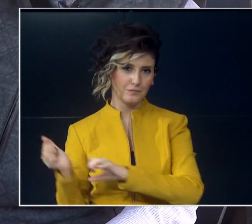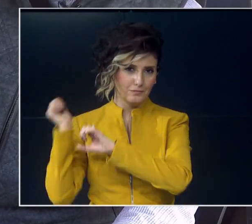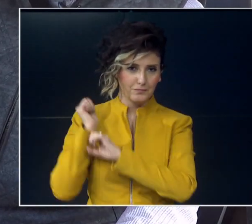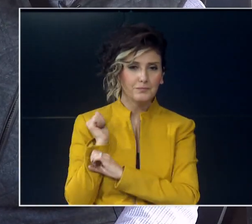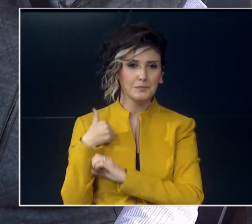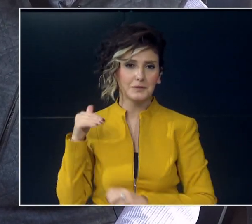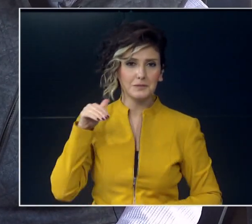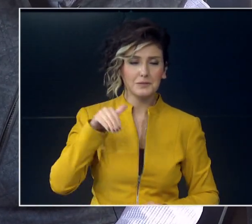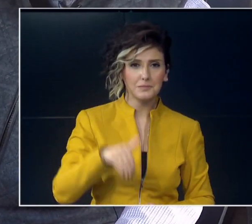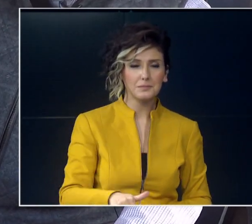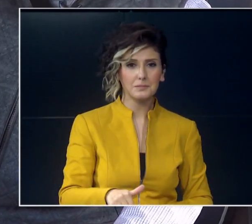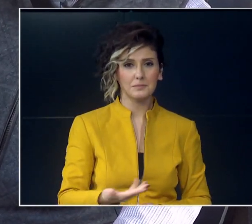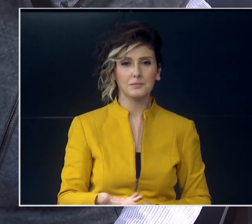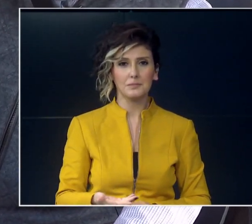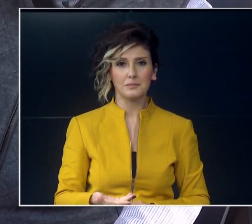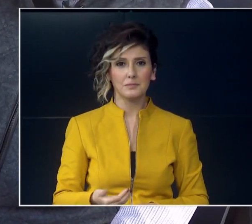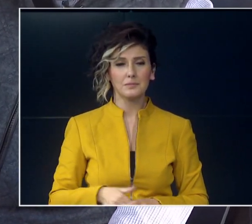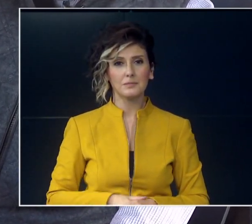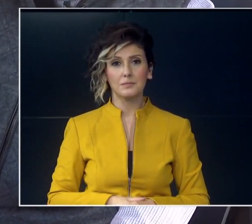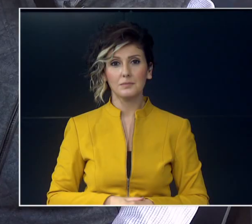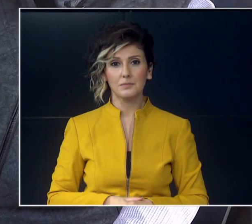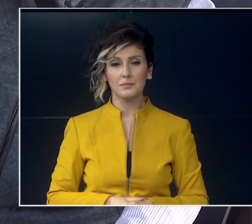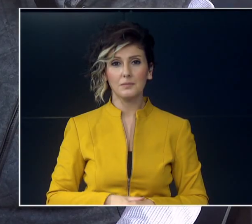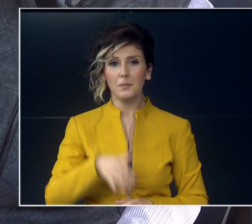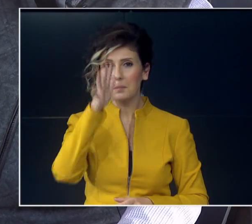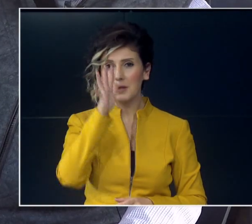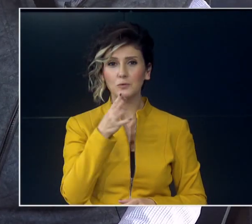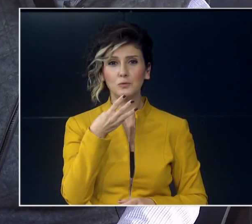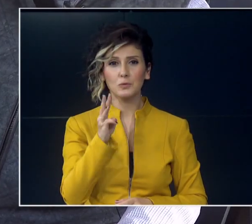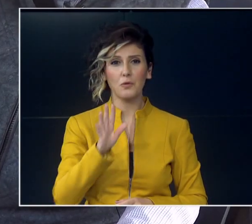geldim. Elimde 1000 gulden var. Yani aşağı yukarı 500 euro. Evet.